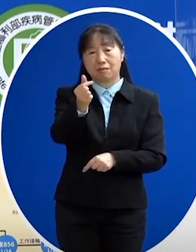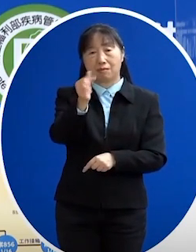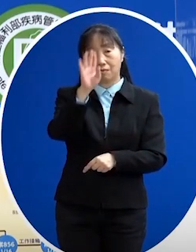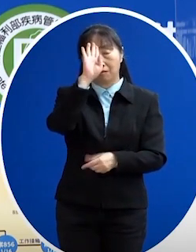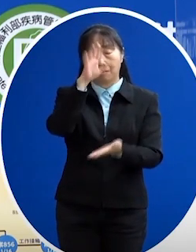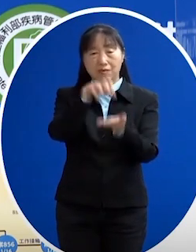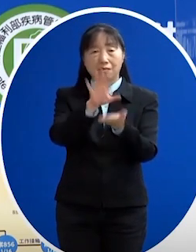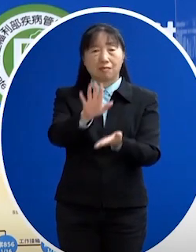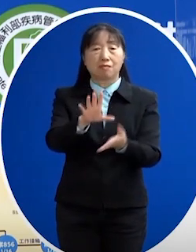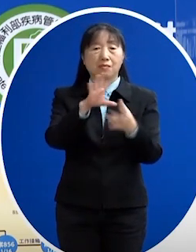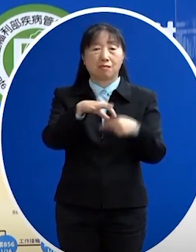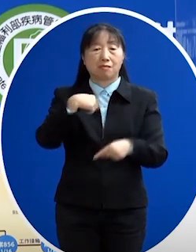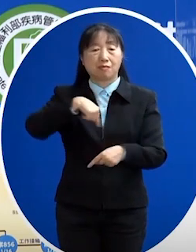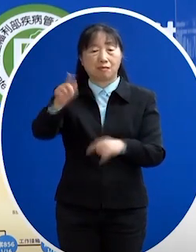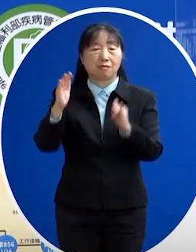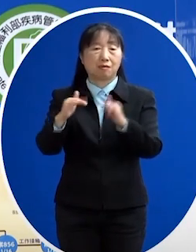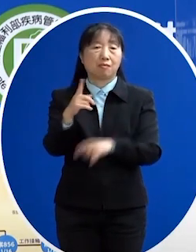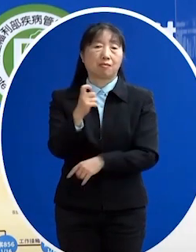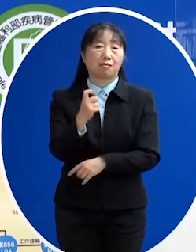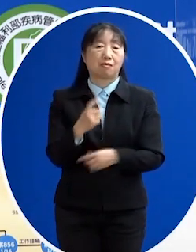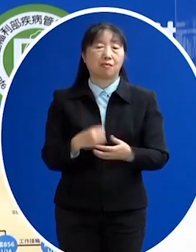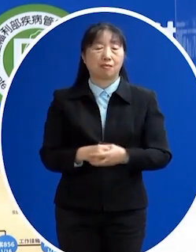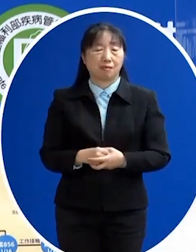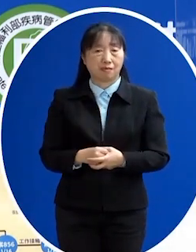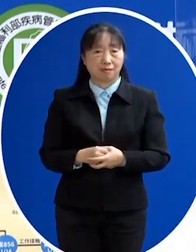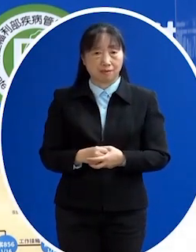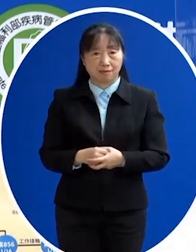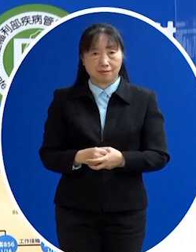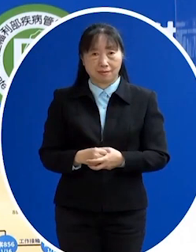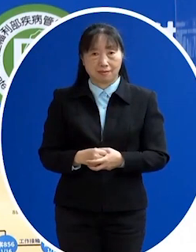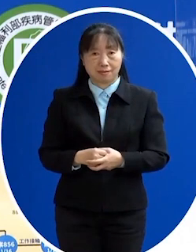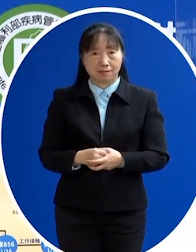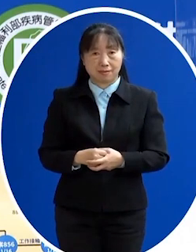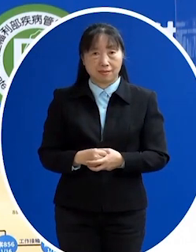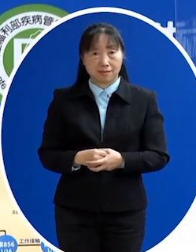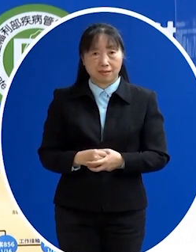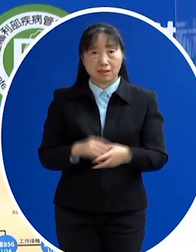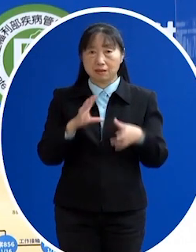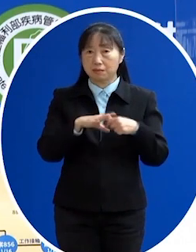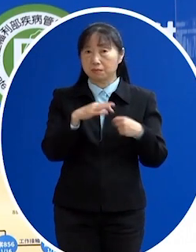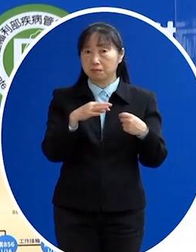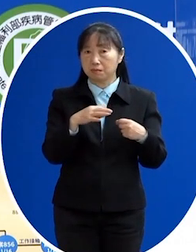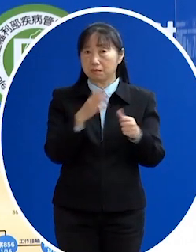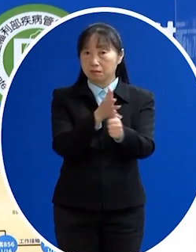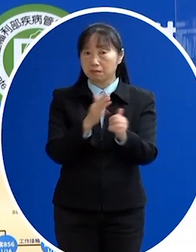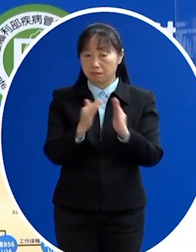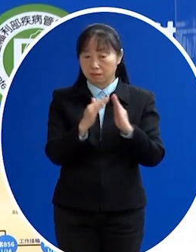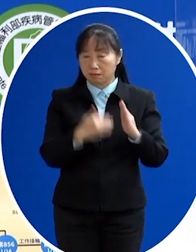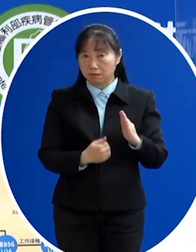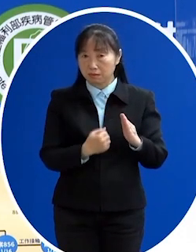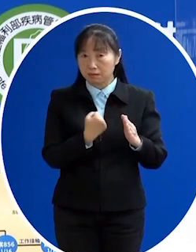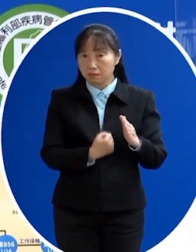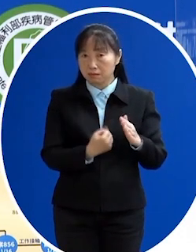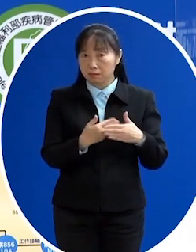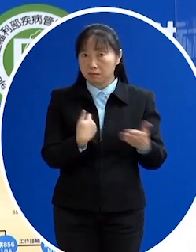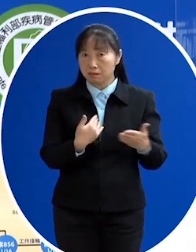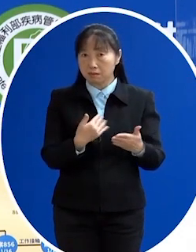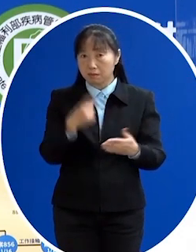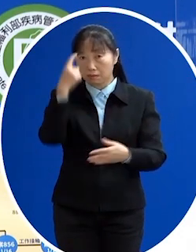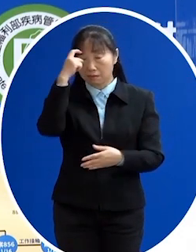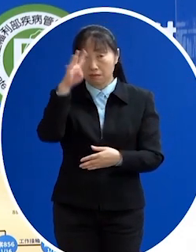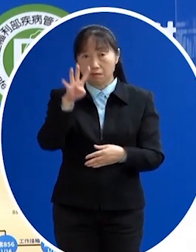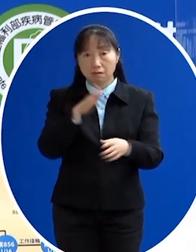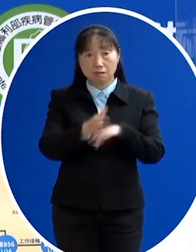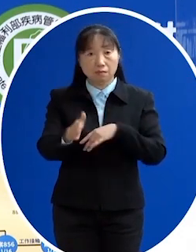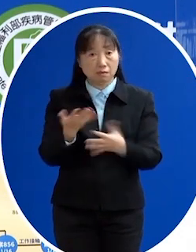法去办他想要办的事情。 不好意思，所以他隔离的时间超过14天吗？他确诊的